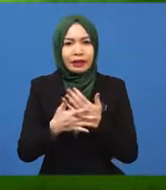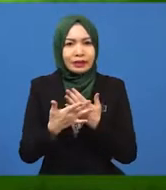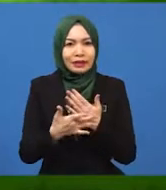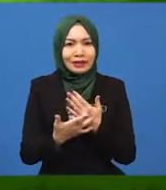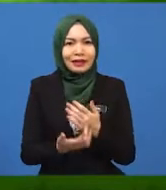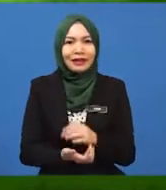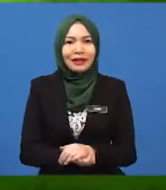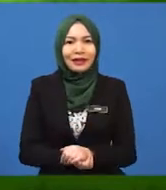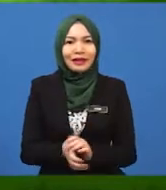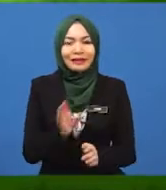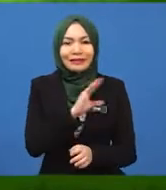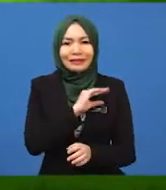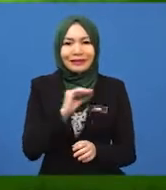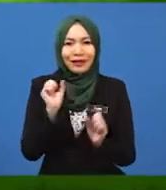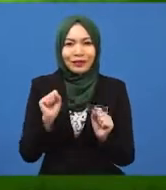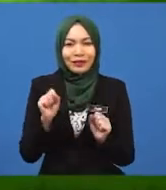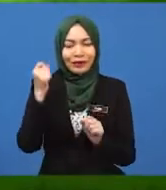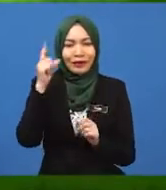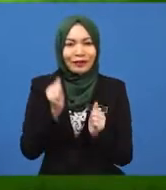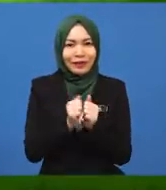pemberi dengan betul.